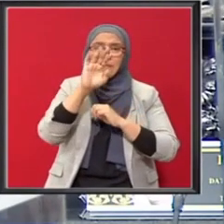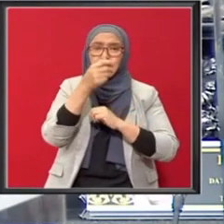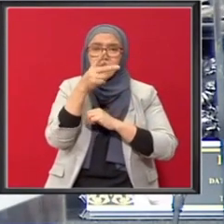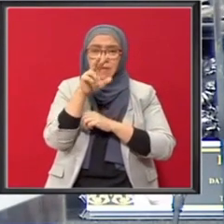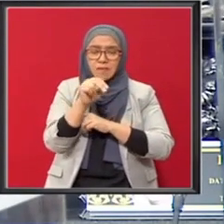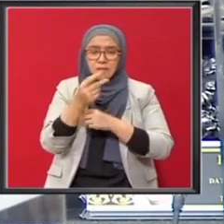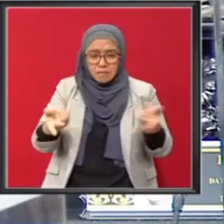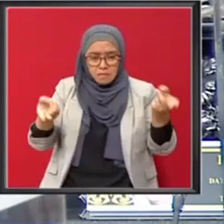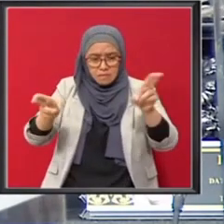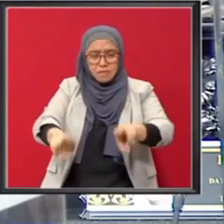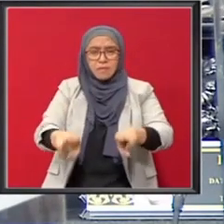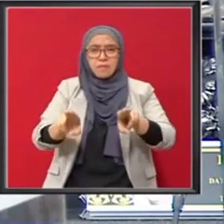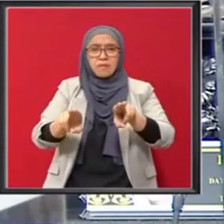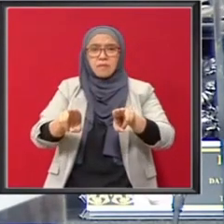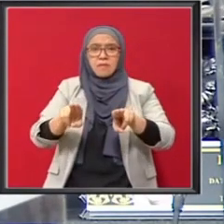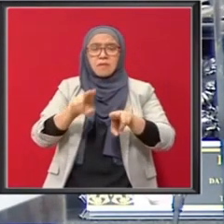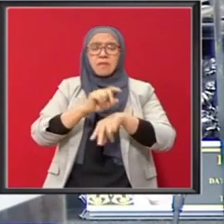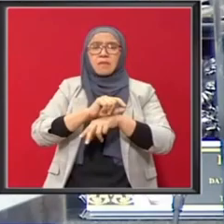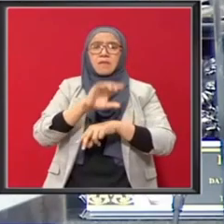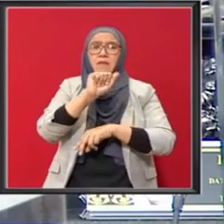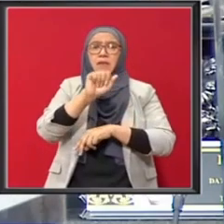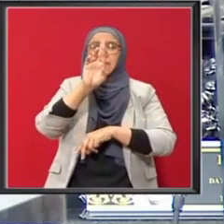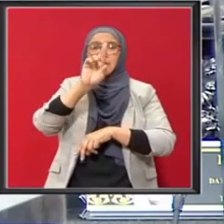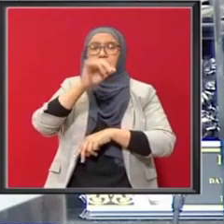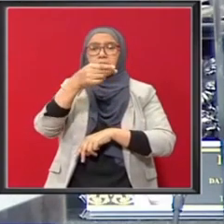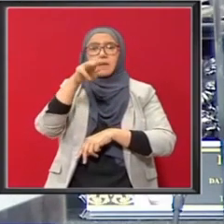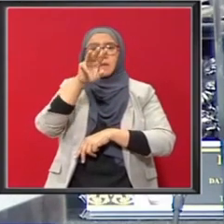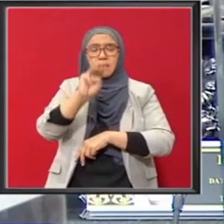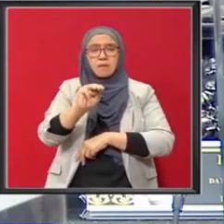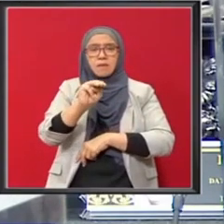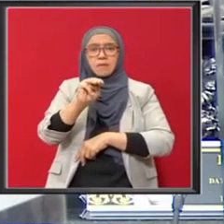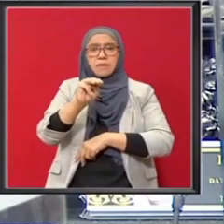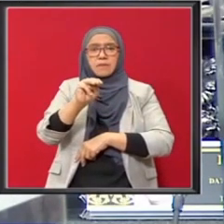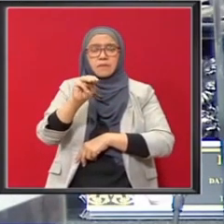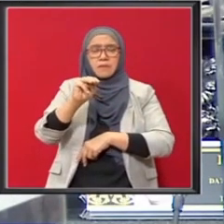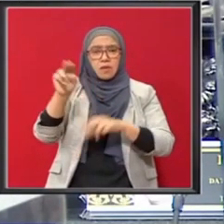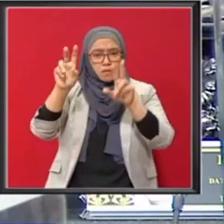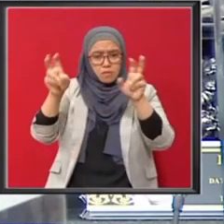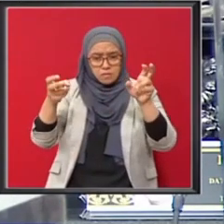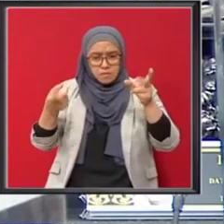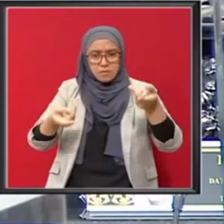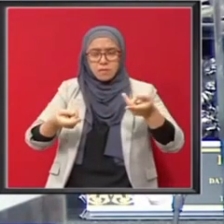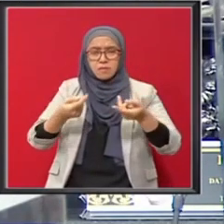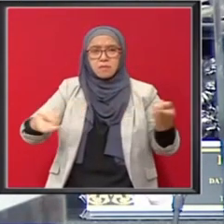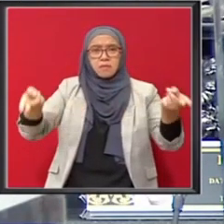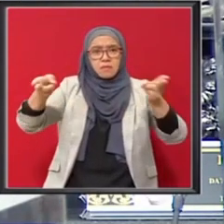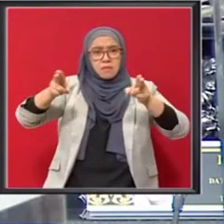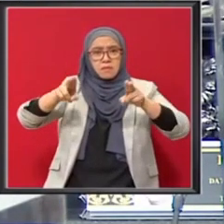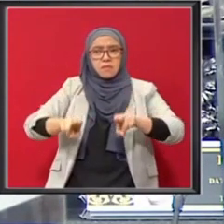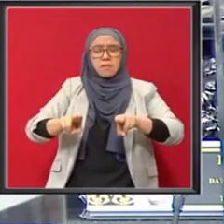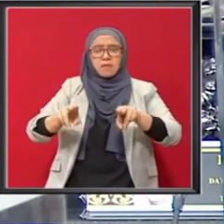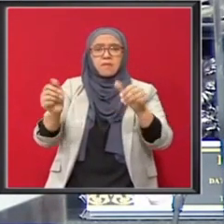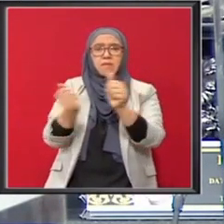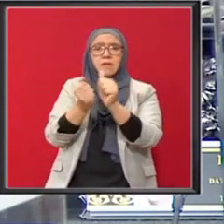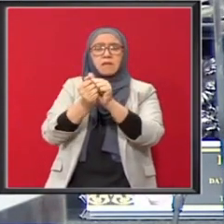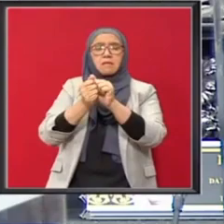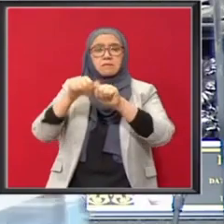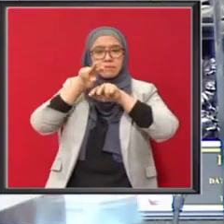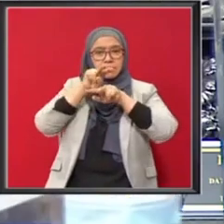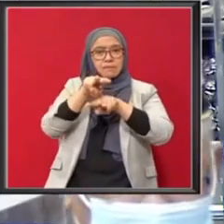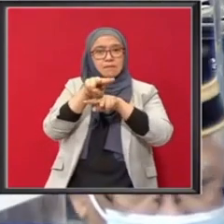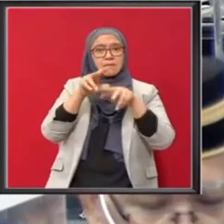dipanggil di Abraham accounts dengan Israel pada 15 Sep 2008 saksikan oleh